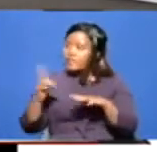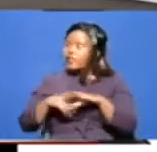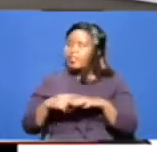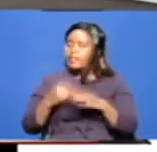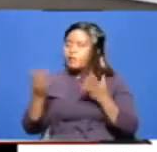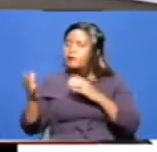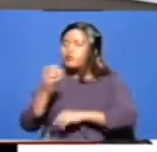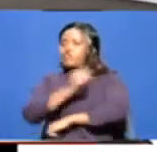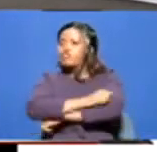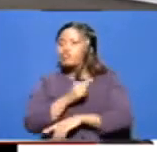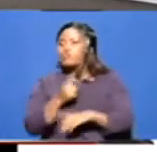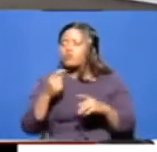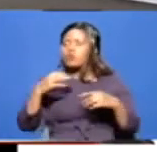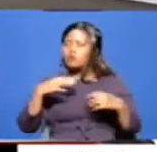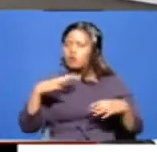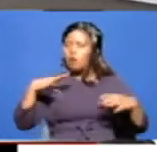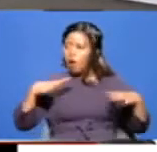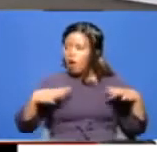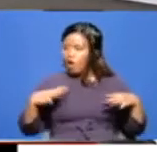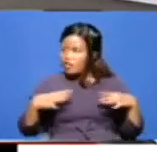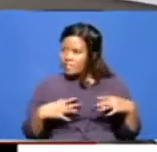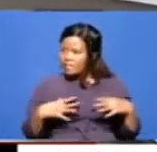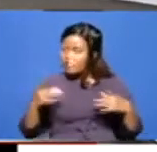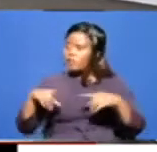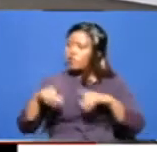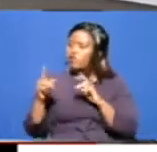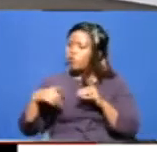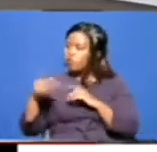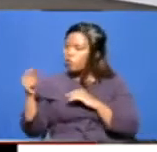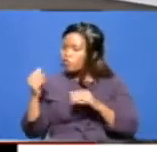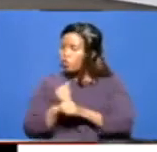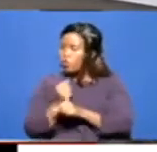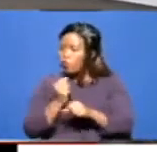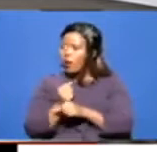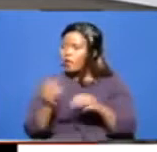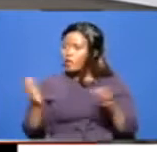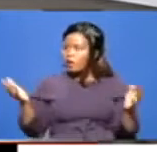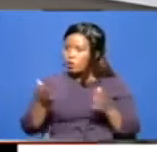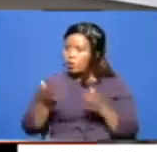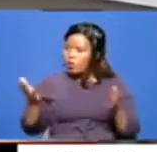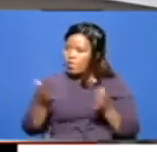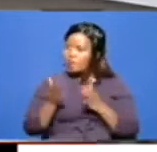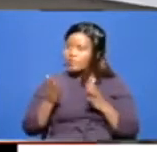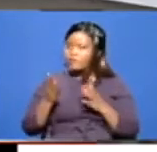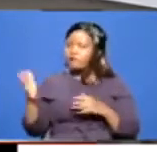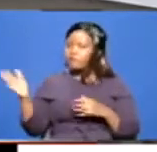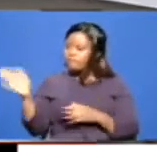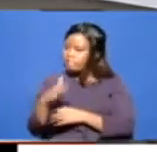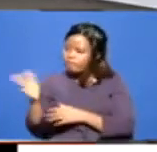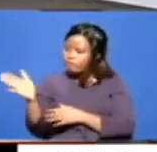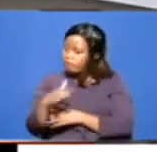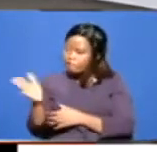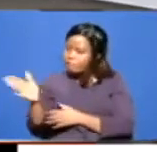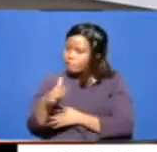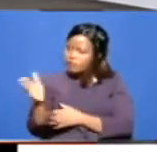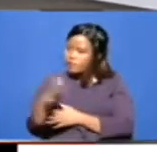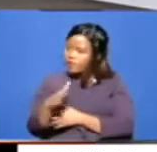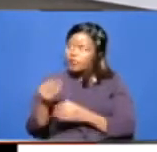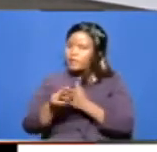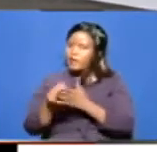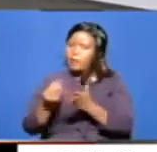akiwa secondary school, alikuwa anakwenda kufanya kazi ya ukondakta. Kusanya pesa kwenye matatu.